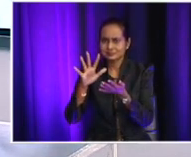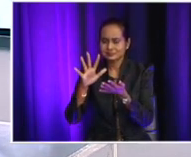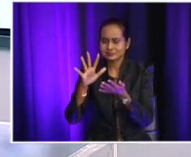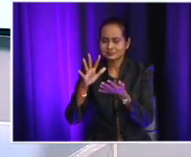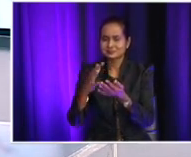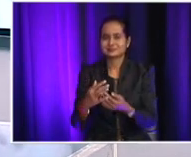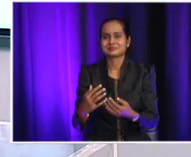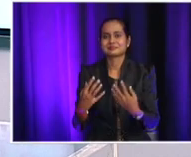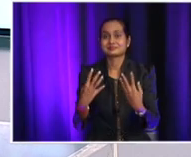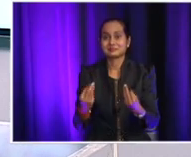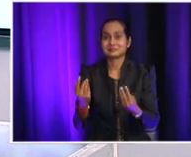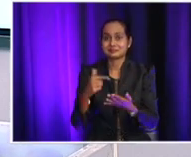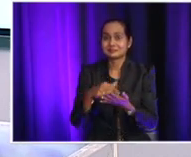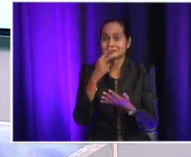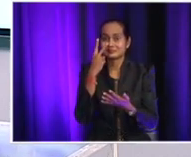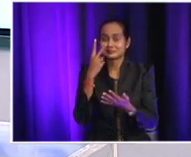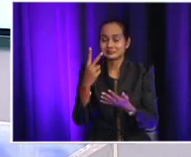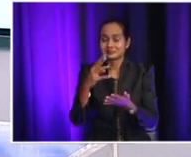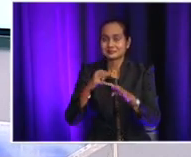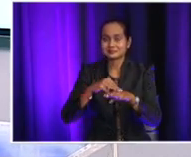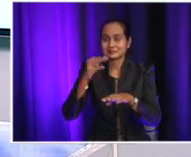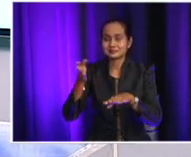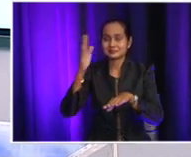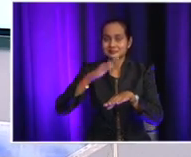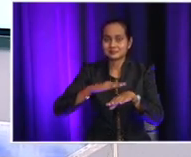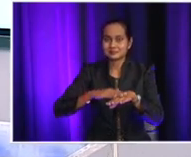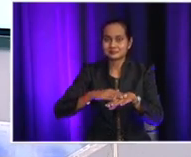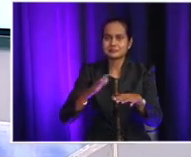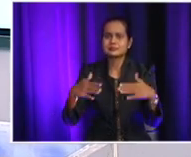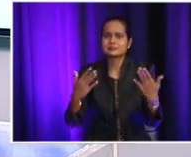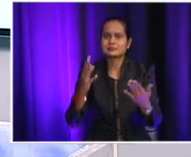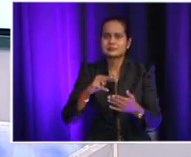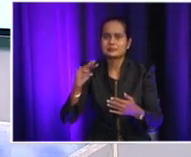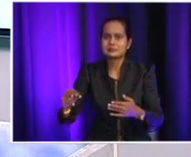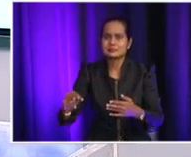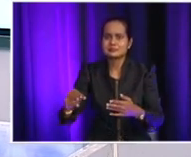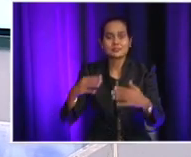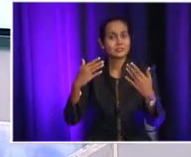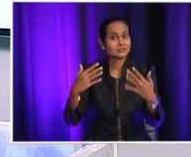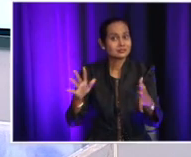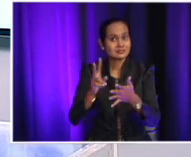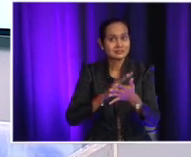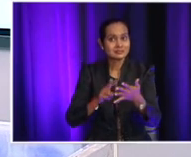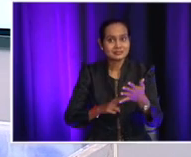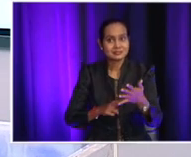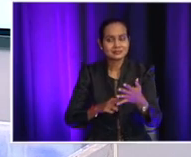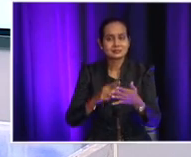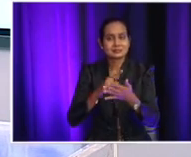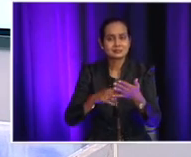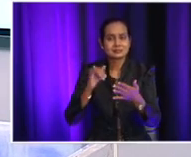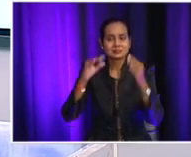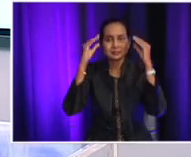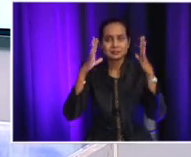dengan atas bersama dengan saya Akma Nazi Jadi macam mana aneka anda semua sudah membaca apa yang